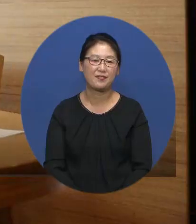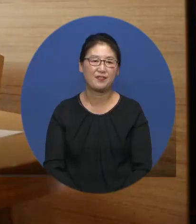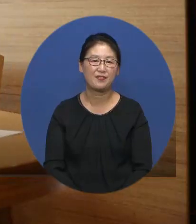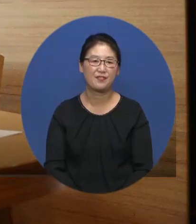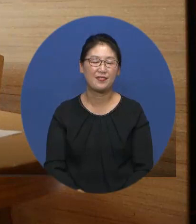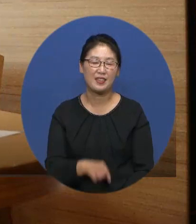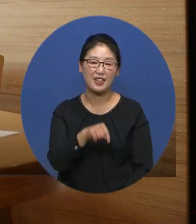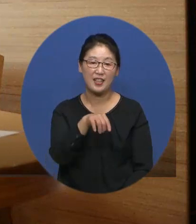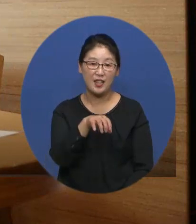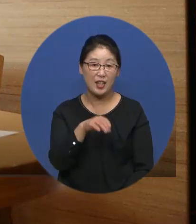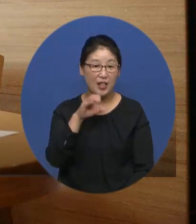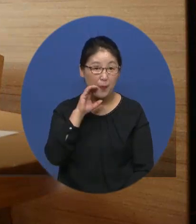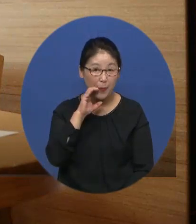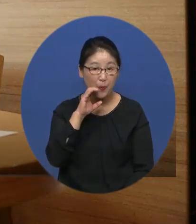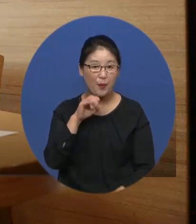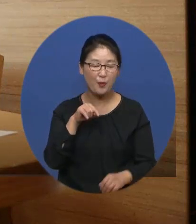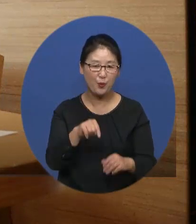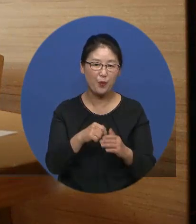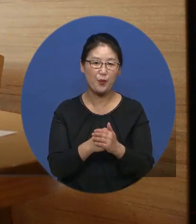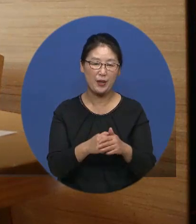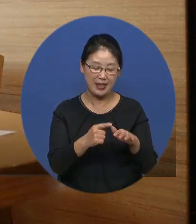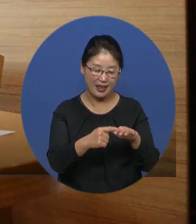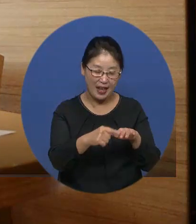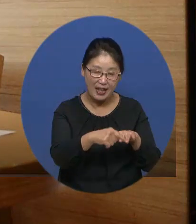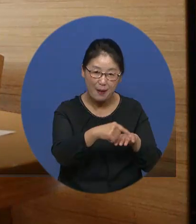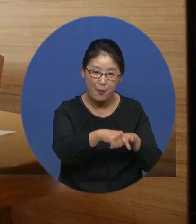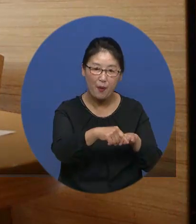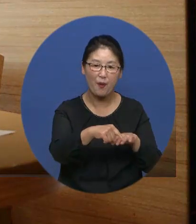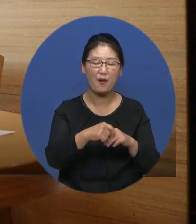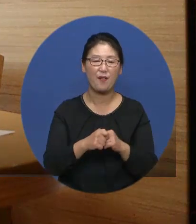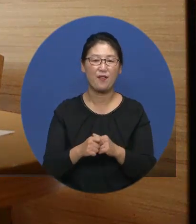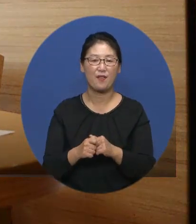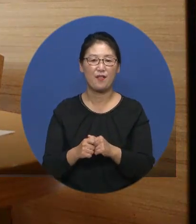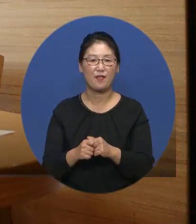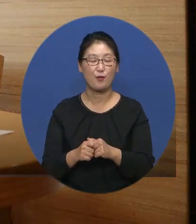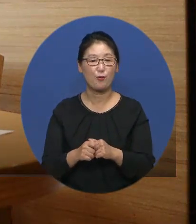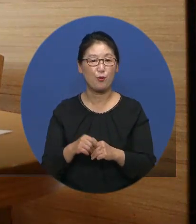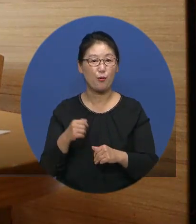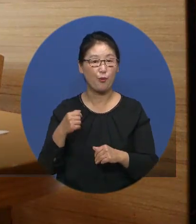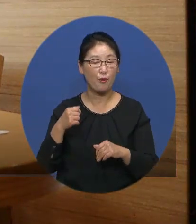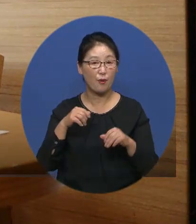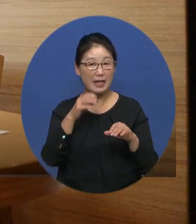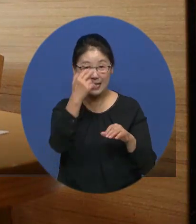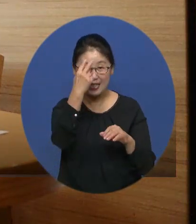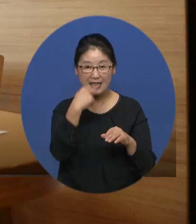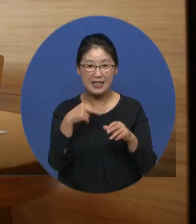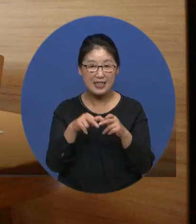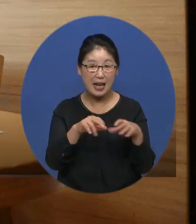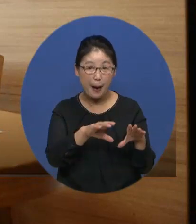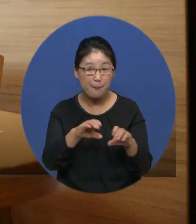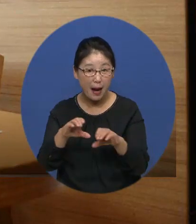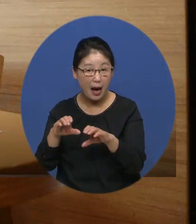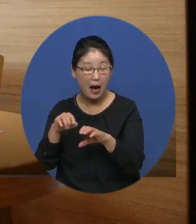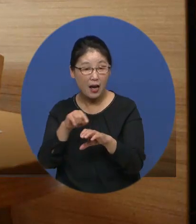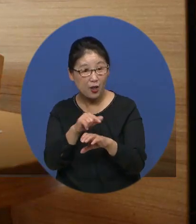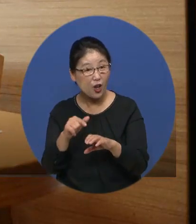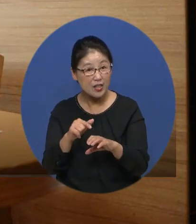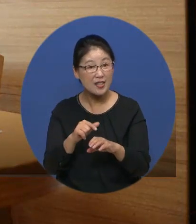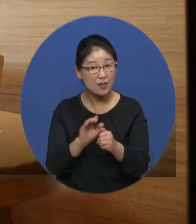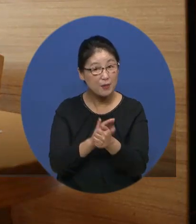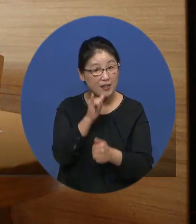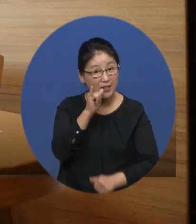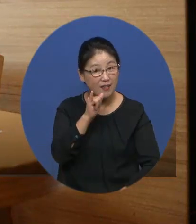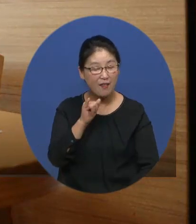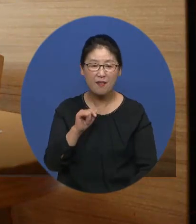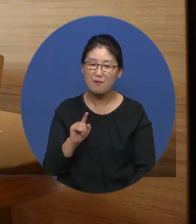드림스페이스뿐만 아니라 헬스키퍼, 네일아트 등 다른 시설도 운영하고 있다고 들었습니다. 네, 지금 저희가 하고 있는